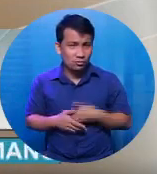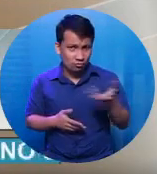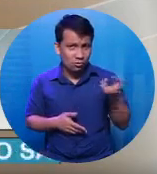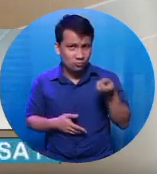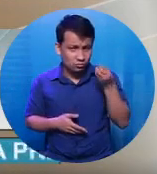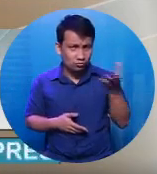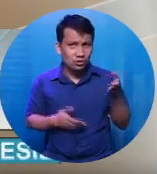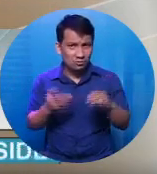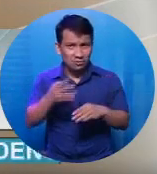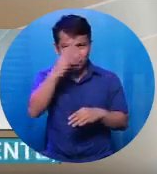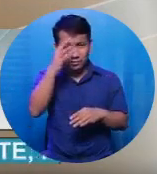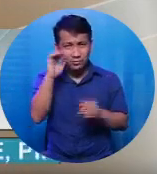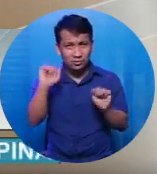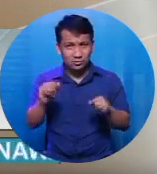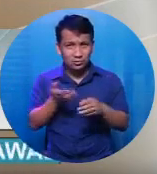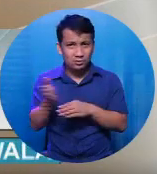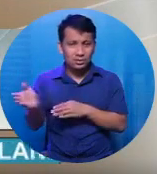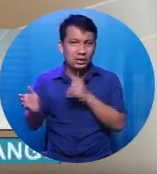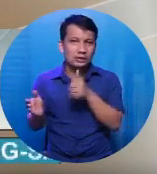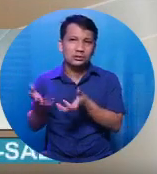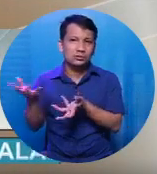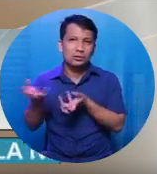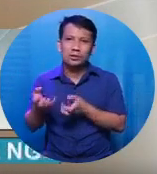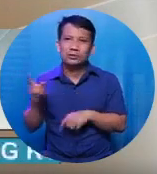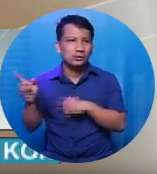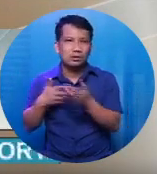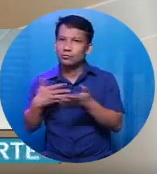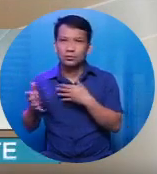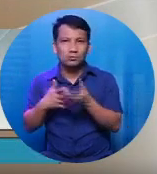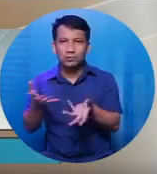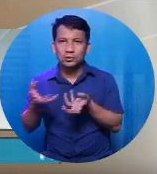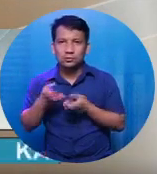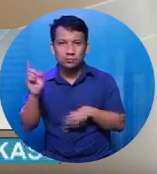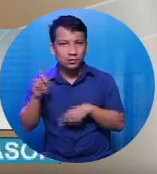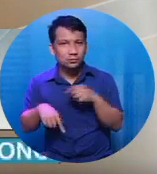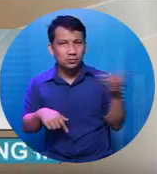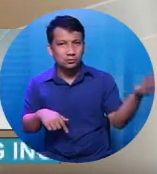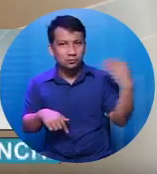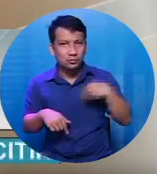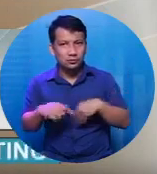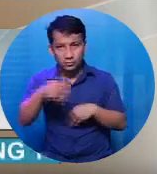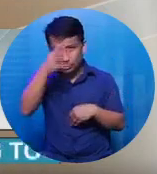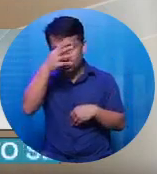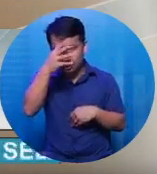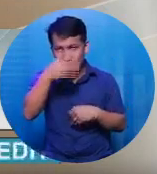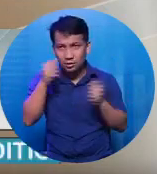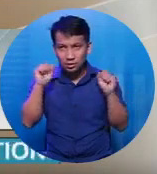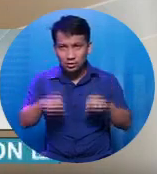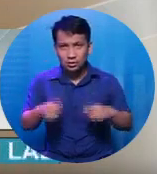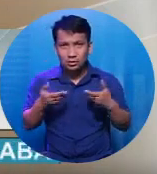Di ba, sir? Ayaw po nila, sir, kasi... Kahit na ayaw nila, sir, makakagawa ka naman paraan dahil ikaw ang tatay ng bata.